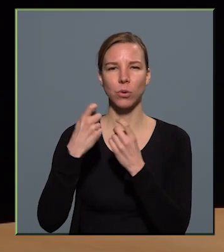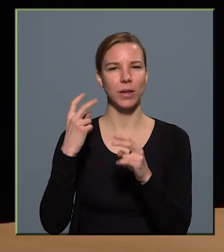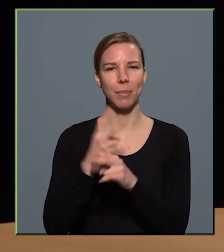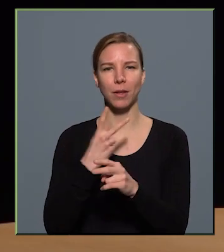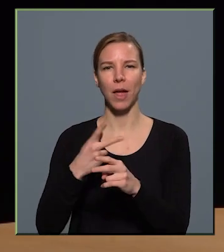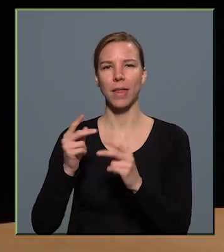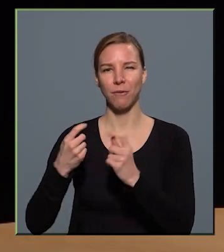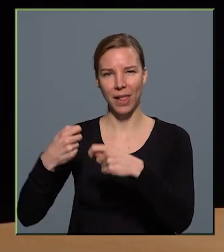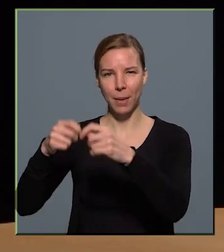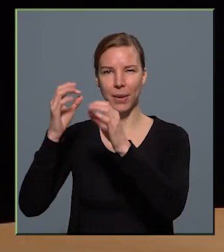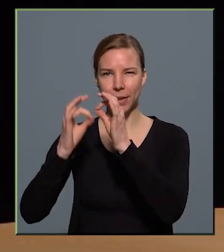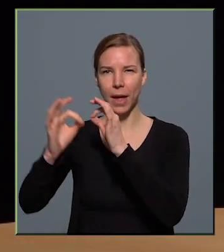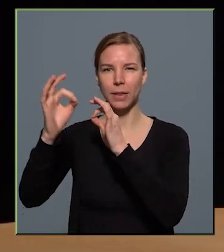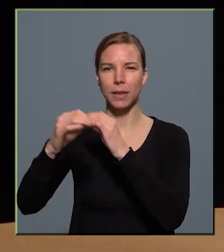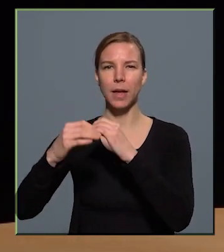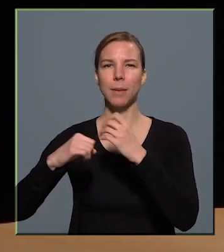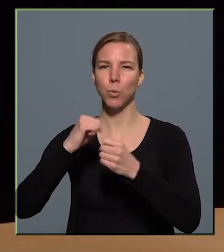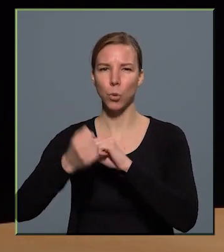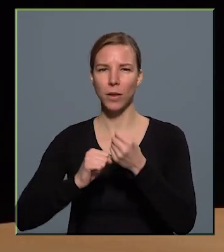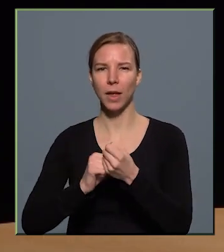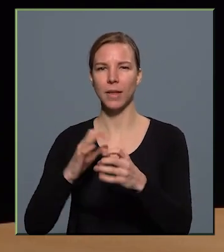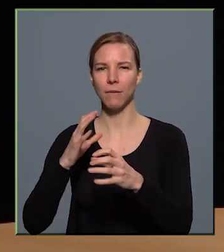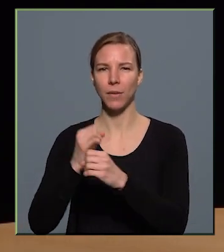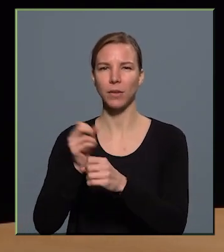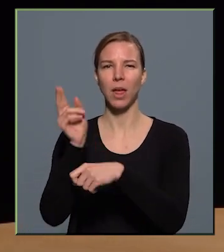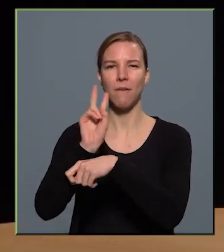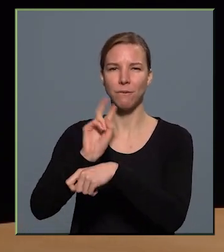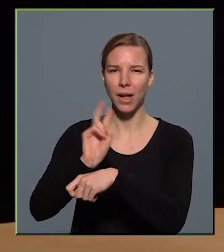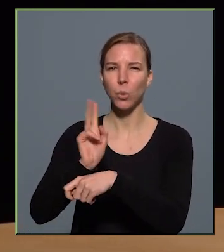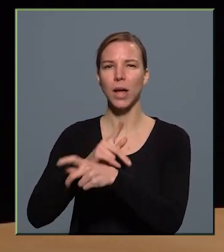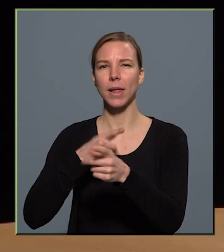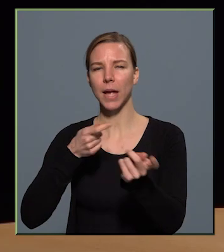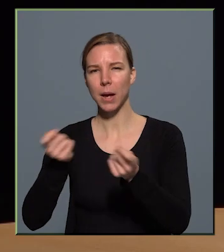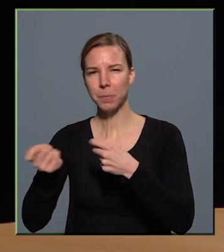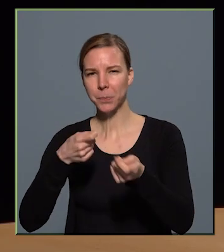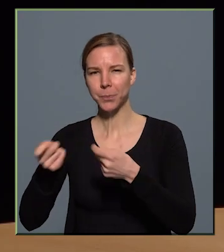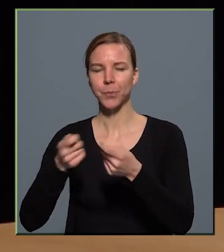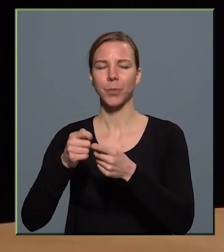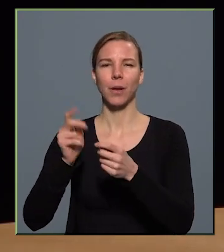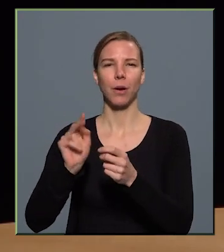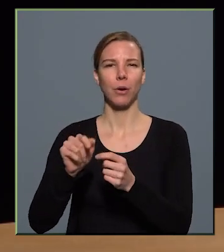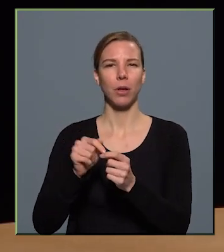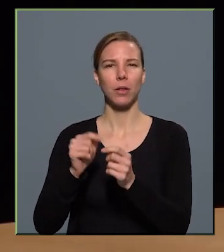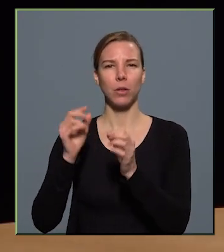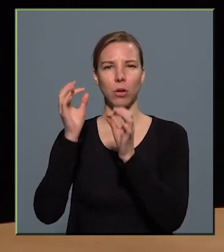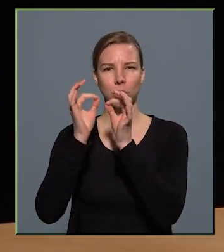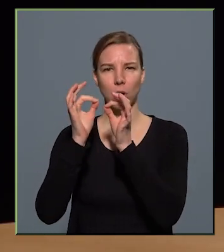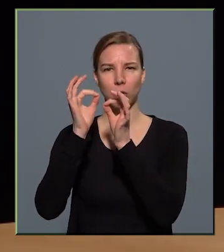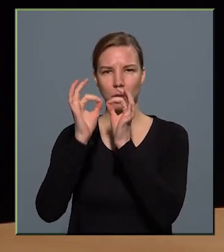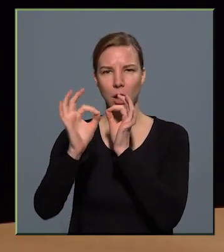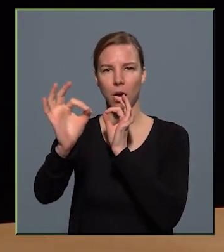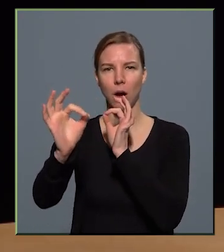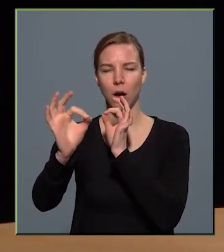ezt üzemeltetni kell, fenn kell tartani, felügyelni kell, monitorozni kell, hogy azon a sodronyon